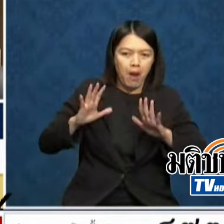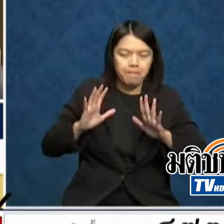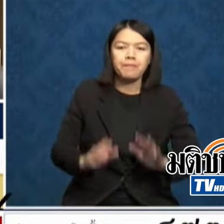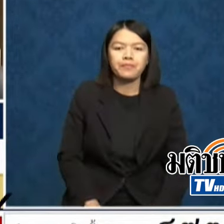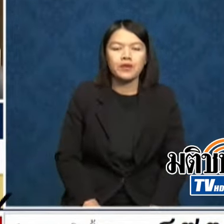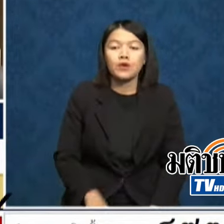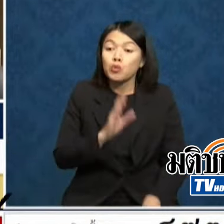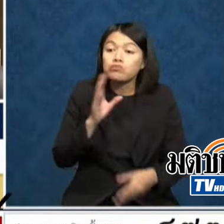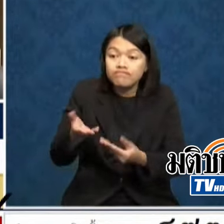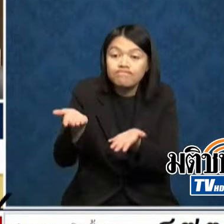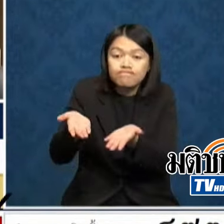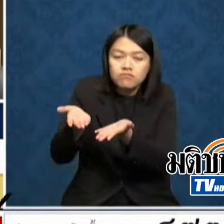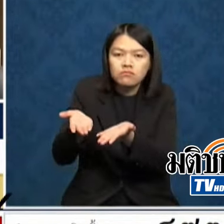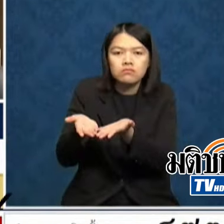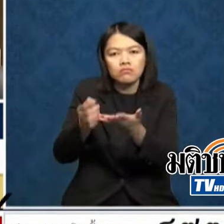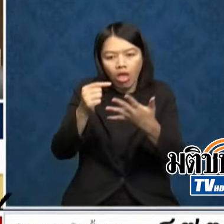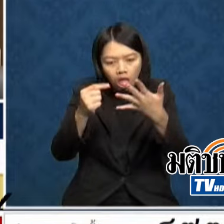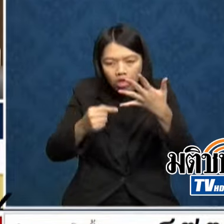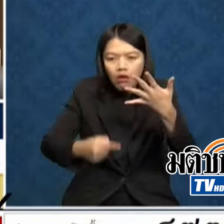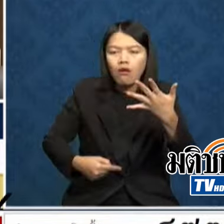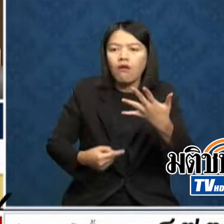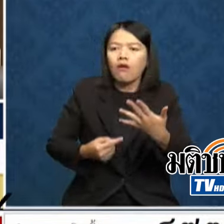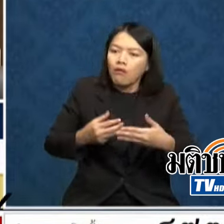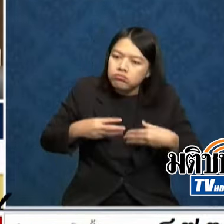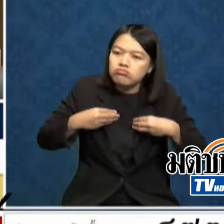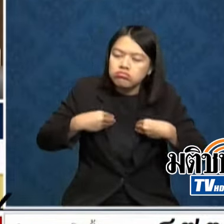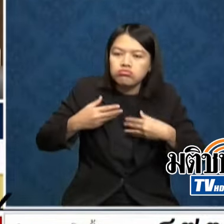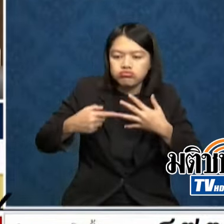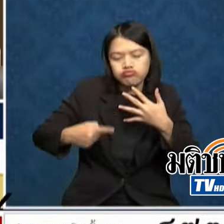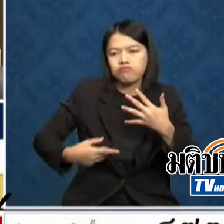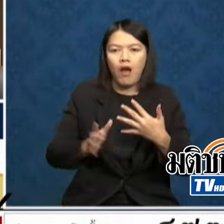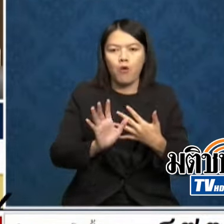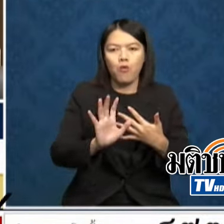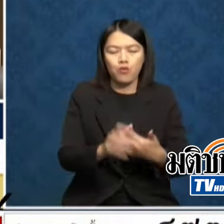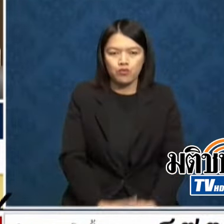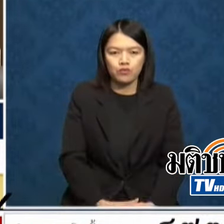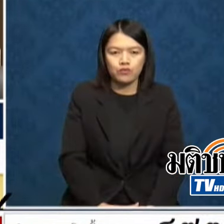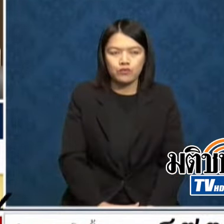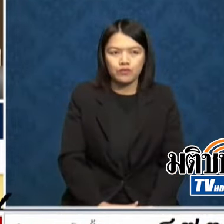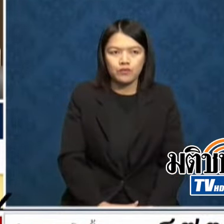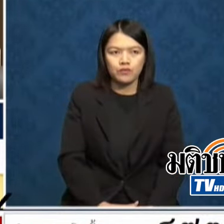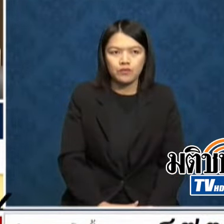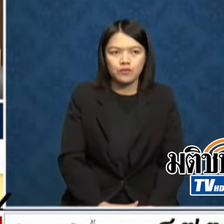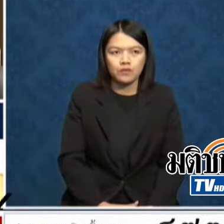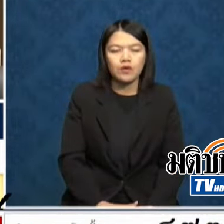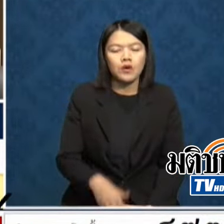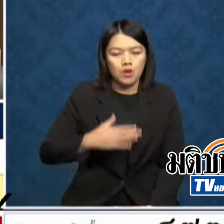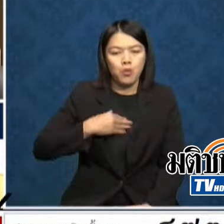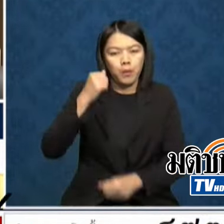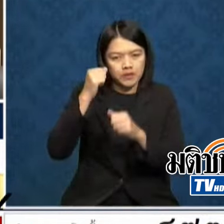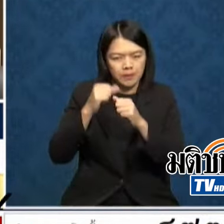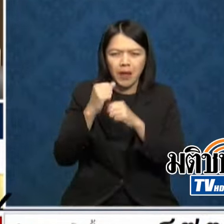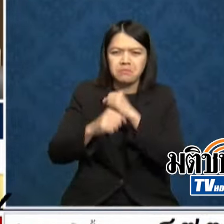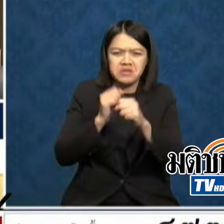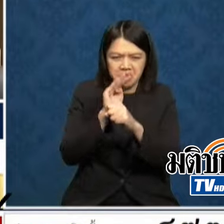รณีนี้แล้วกรณีอื่นก็จะต้องให้โดยปกติลงเท่าที่ผมจำได้40กว่